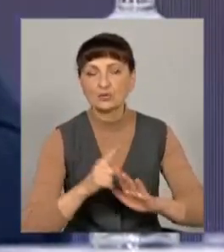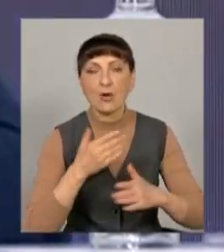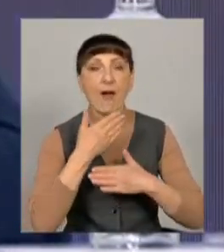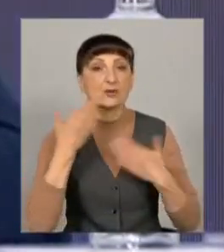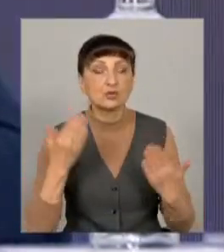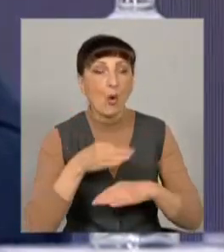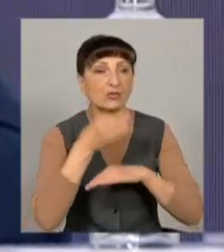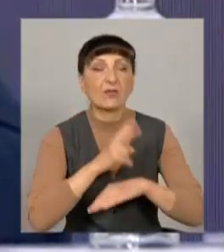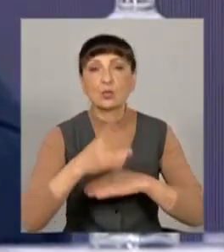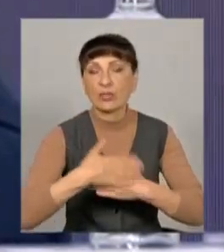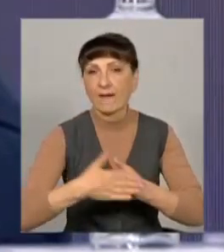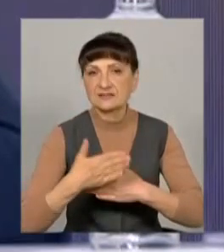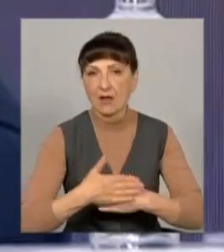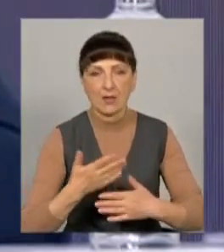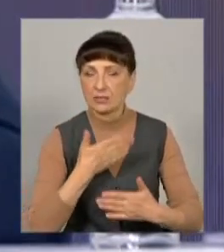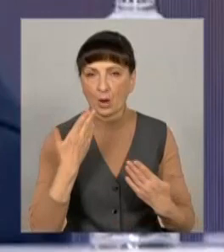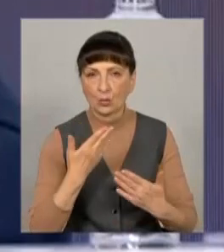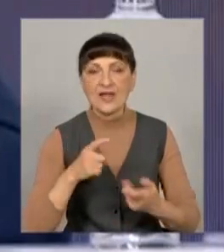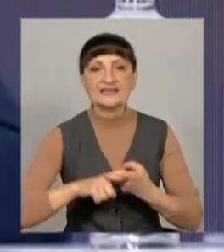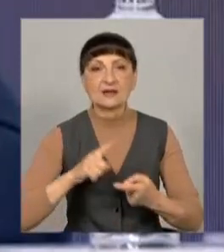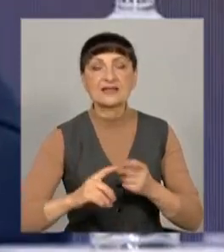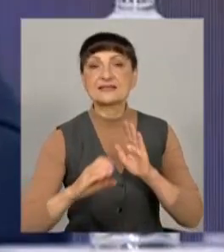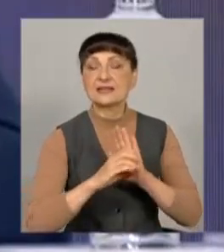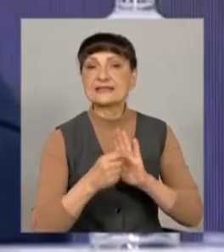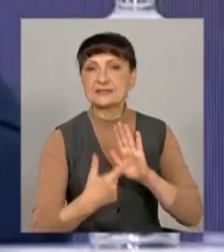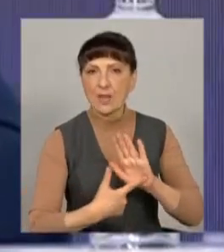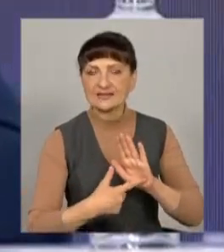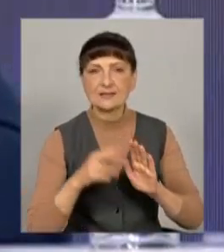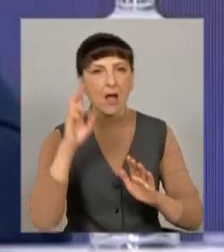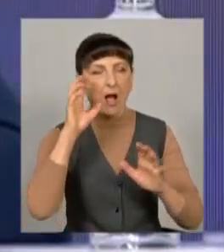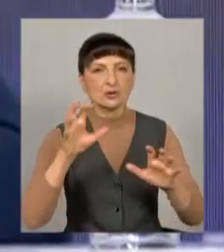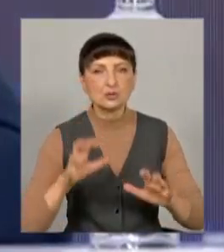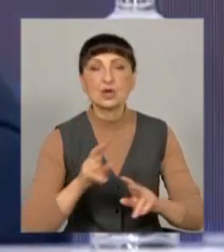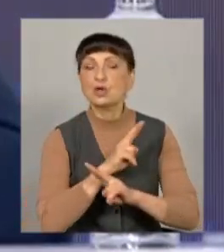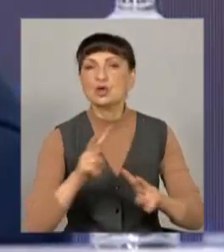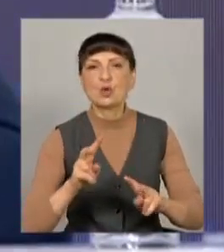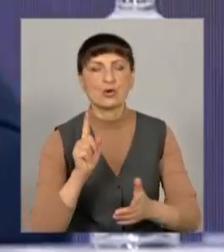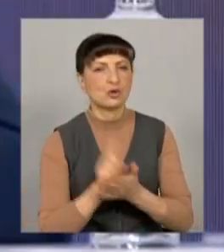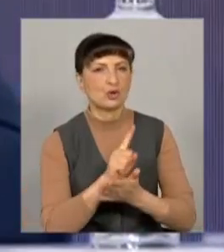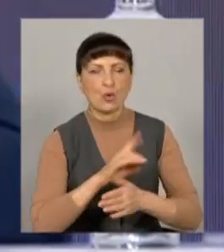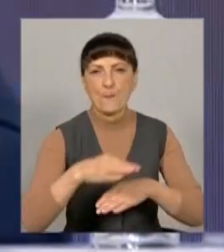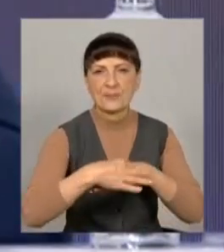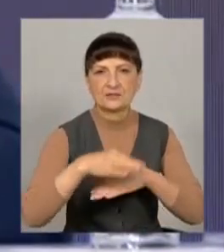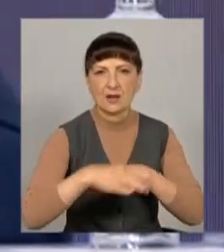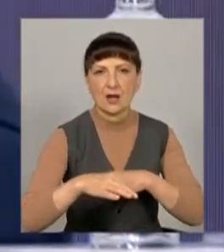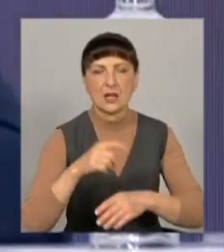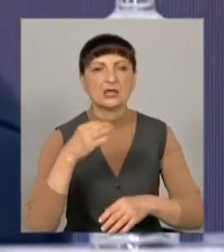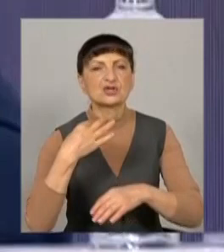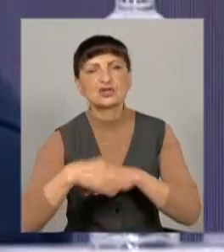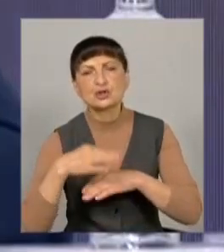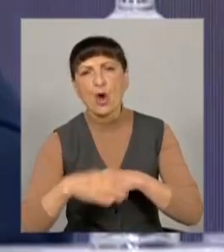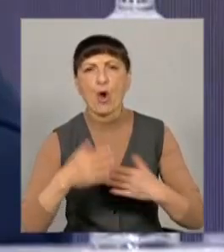отсутствием ответственности за их совершение, так как согласно статье 17 Конституции никто не должен подвергаться пыткам, другому жестокому